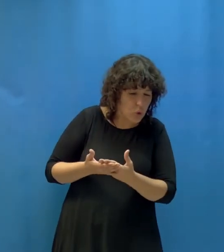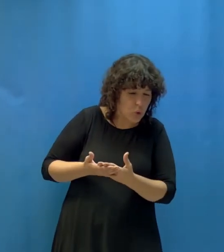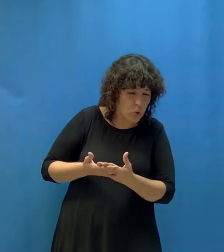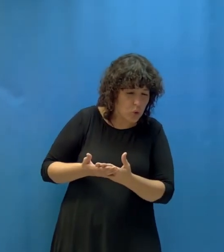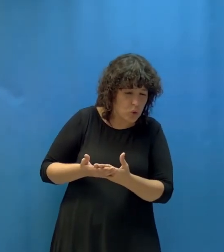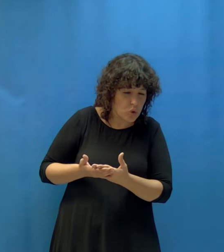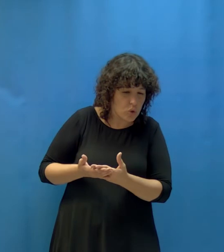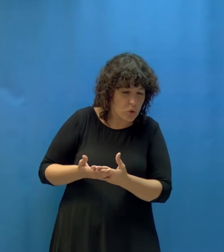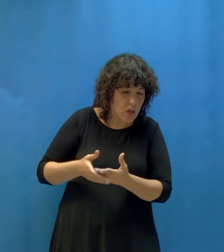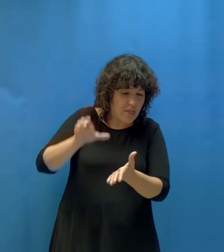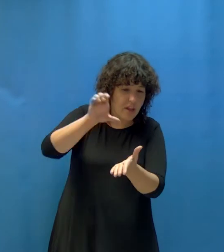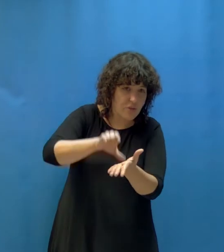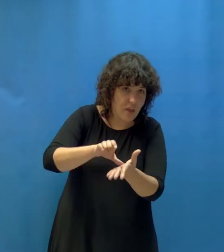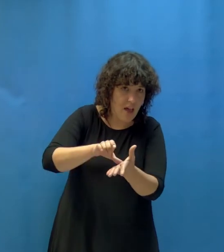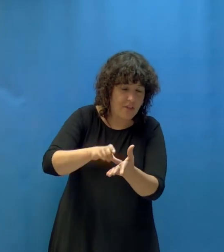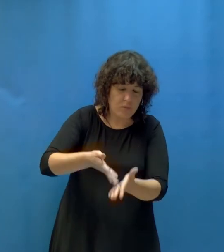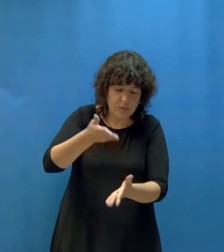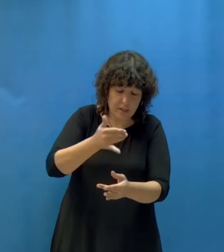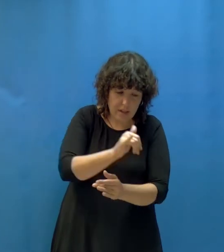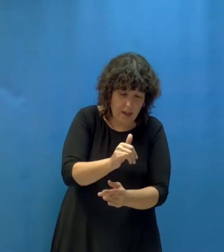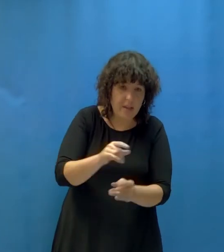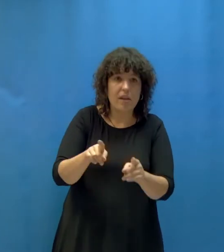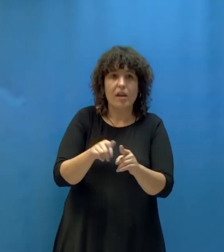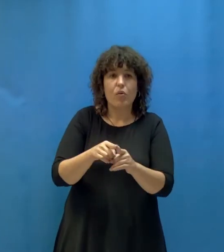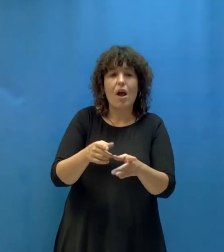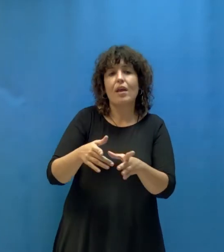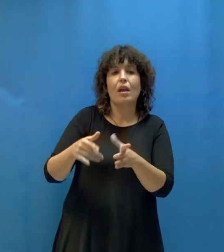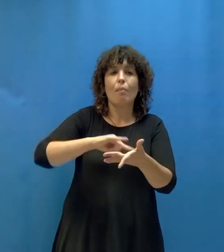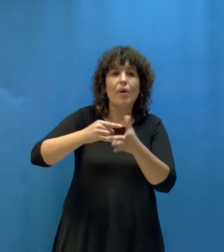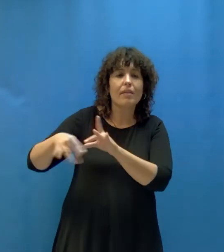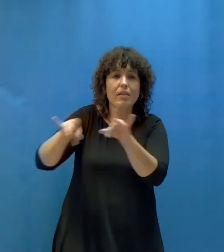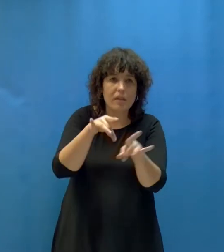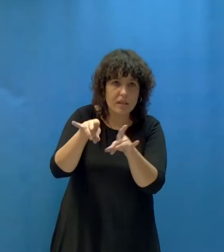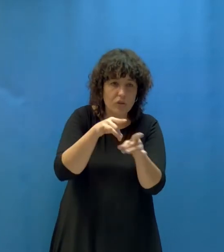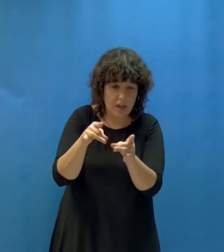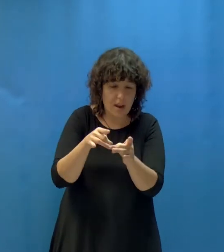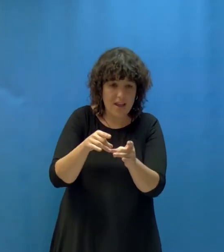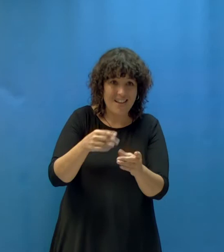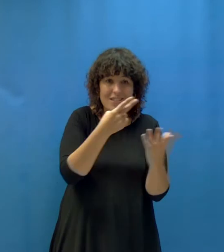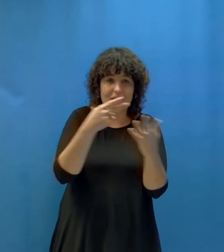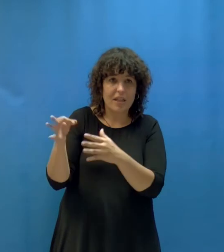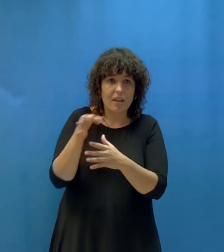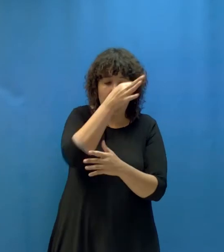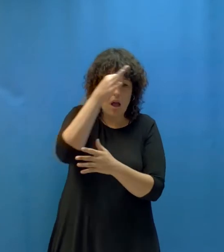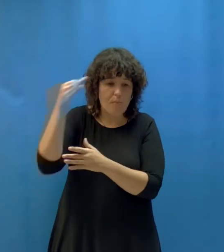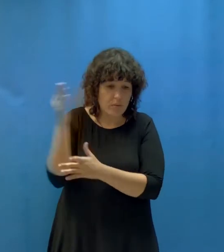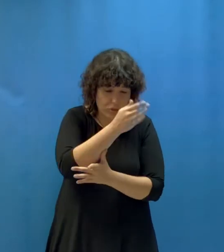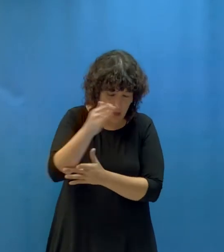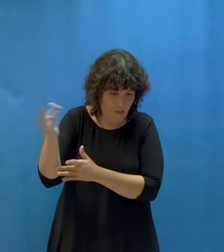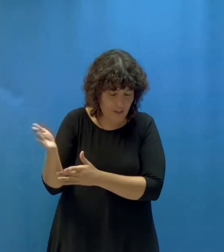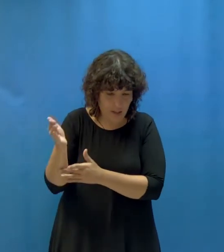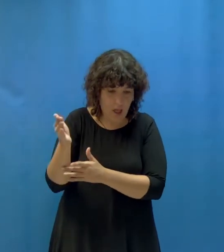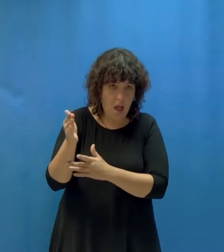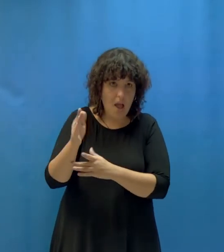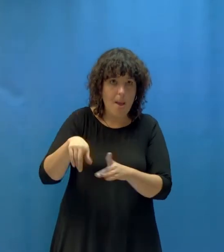són el Pla d'Acció Territorial de l'Àrea Funcional de Castelló, que afectarà més de 70 municipis també a Castelló, però sobretot perquè el govern